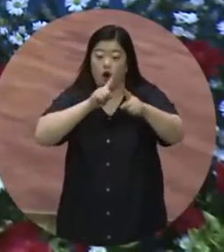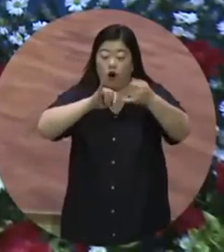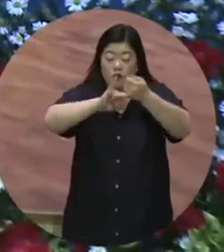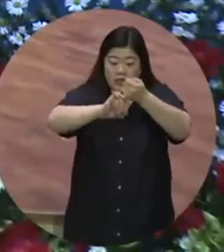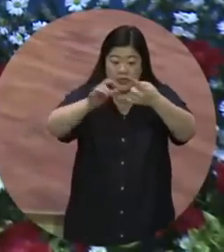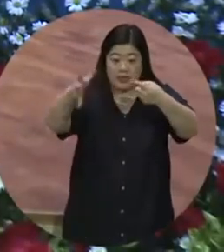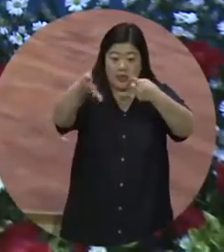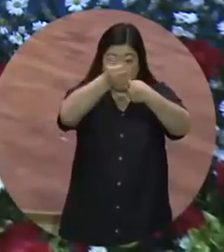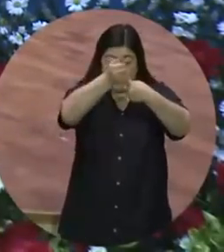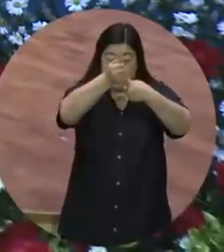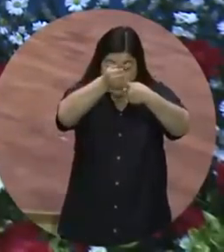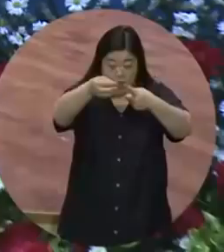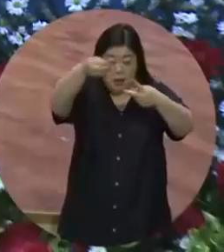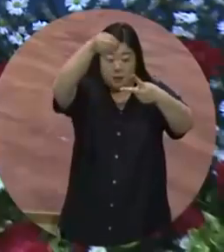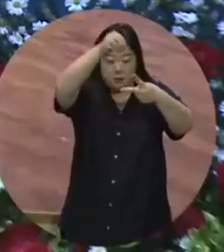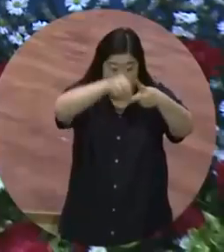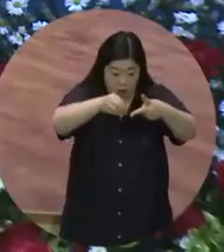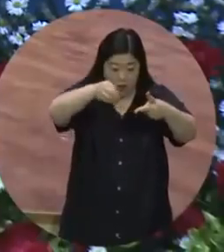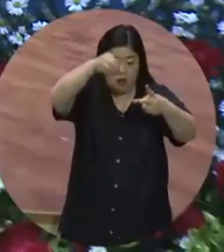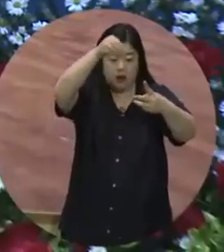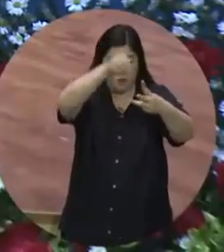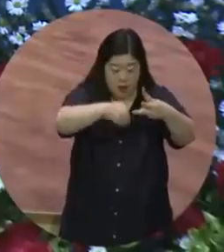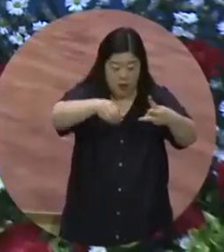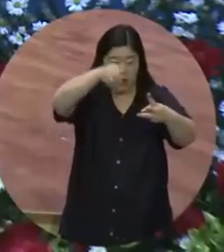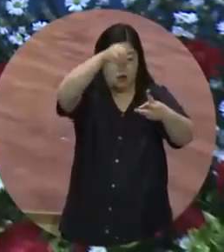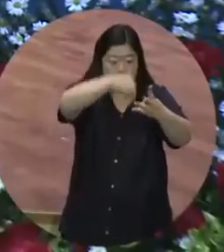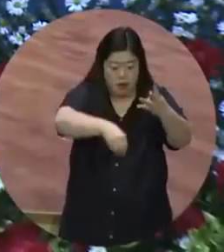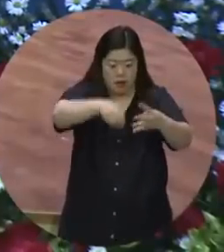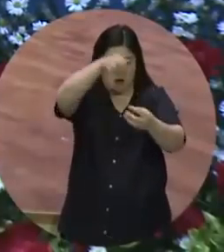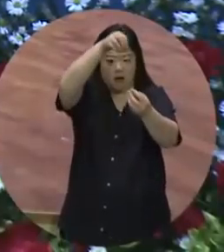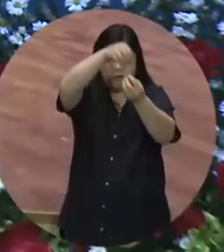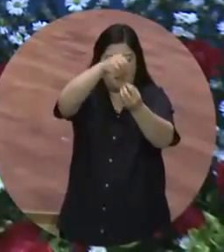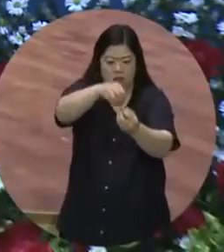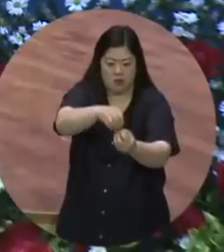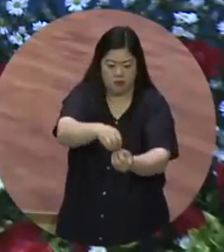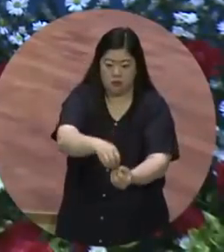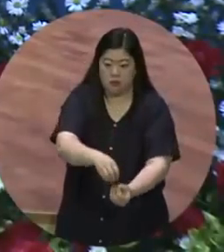자손들에게도 계속 이어져 오면서 성취된 것을 강조하는 거예요.